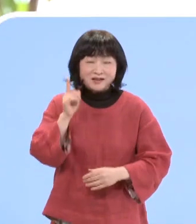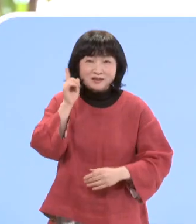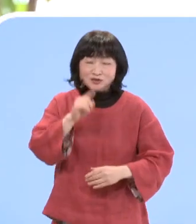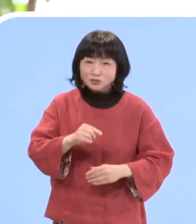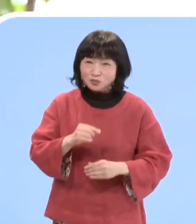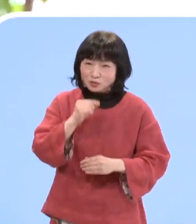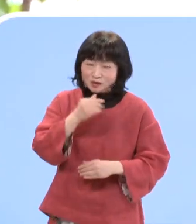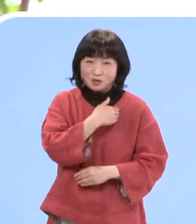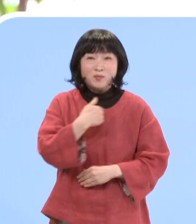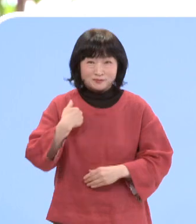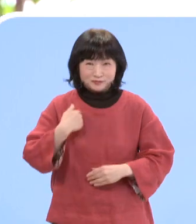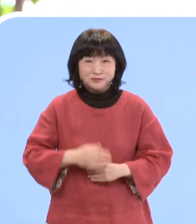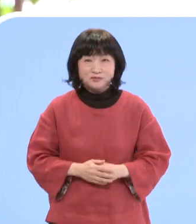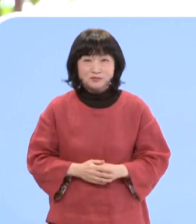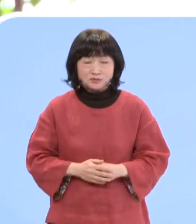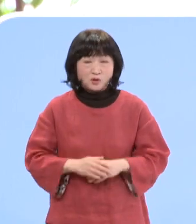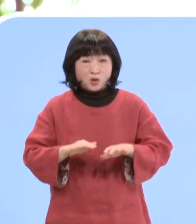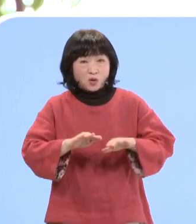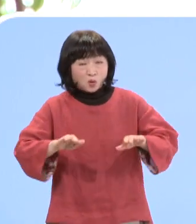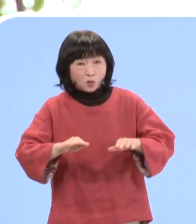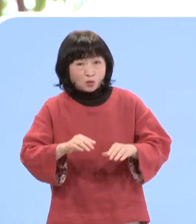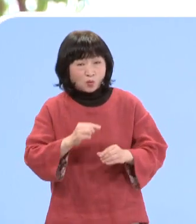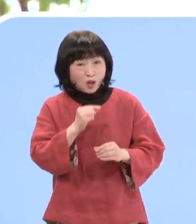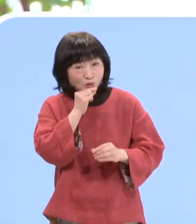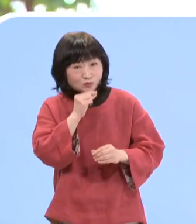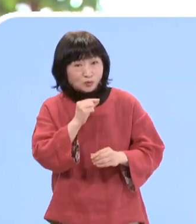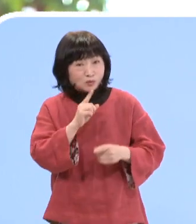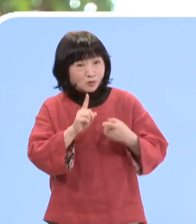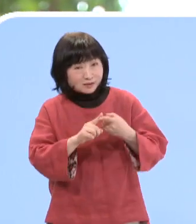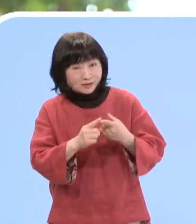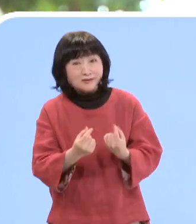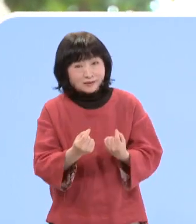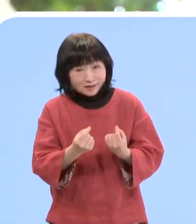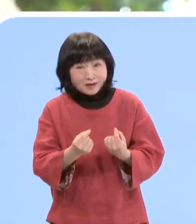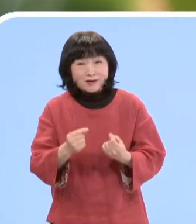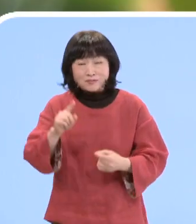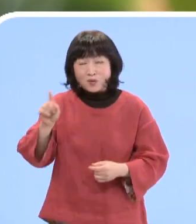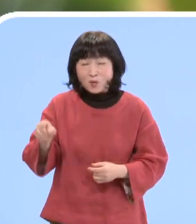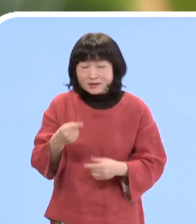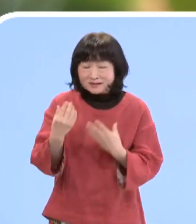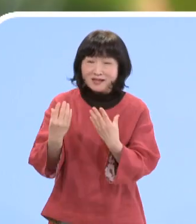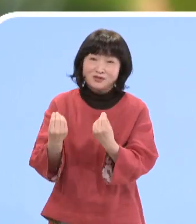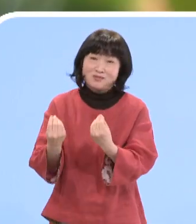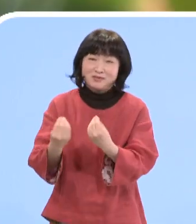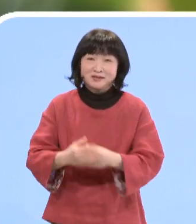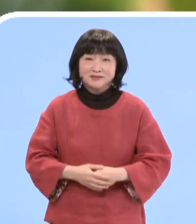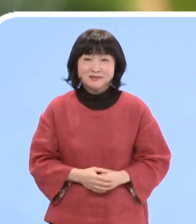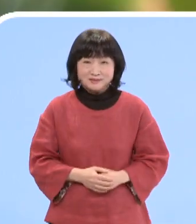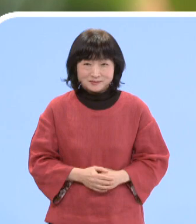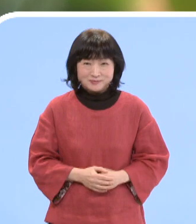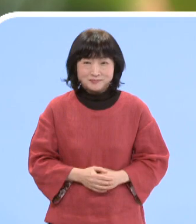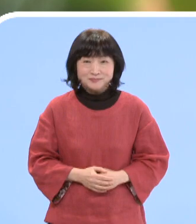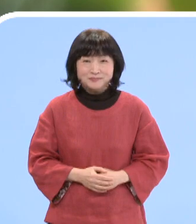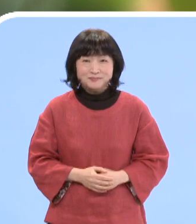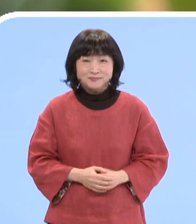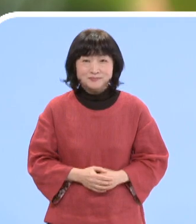ね、うん、あのお子さんが飲むのにぴったりかもしれないですね。 天然ジュースですよね、